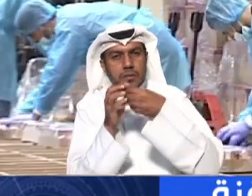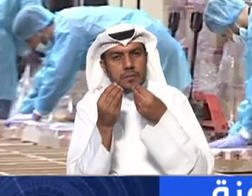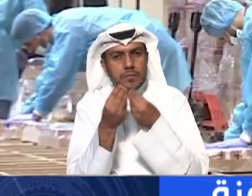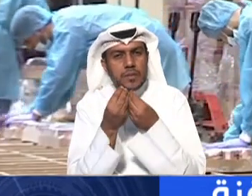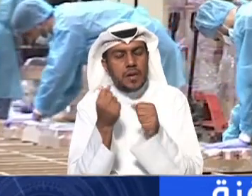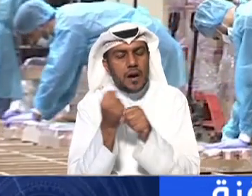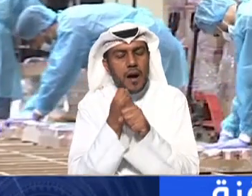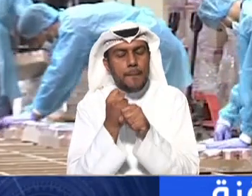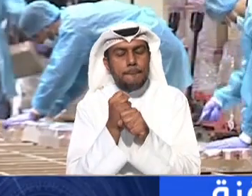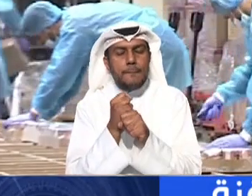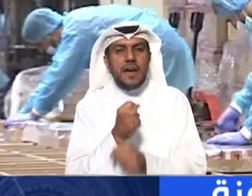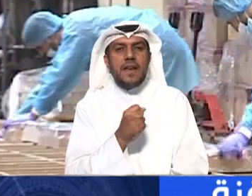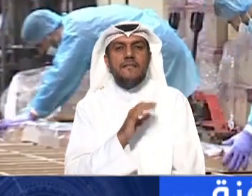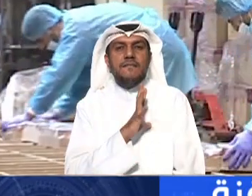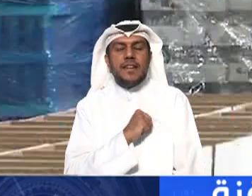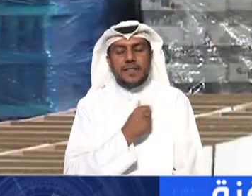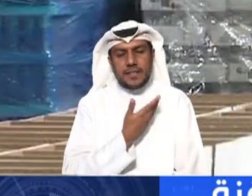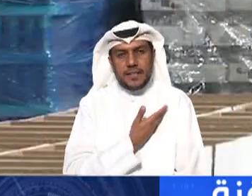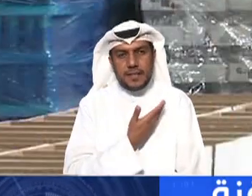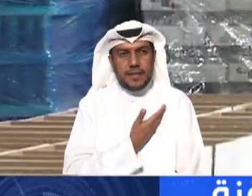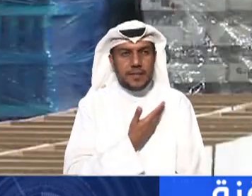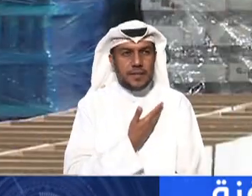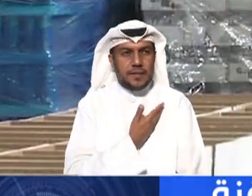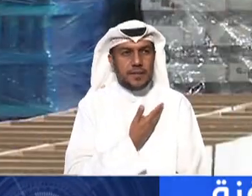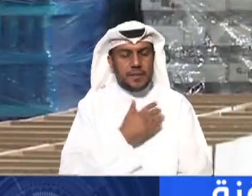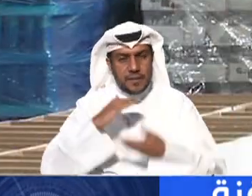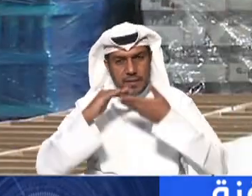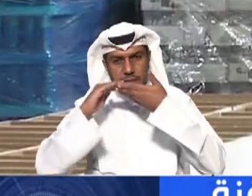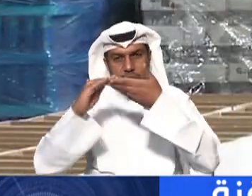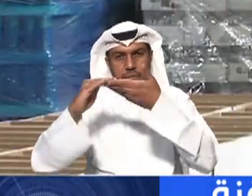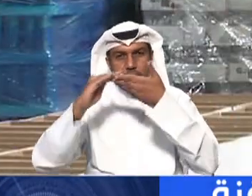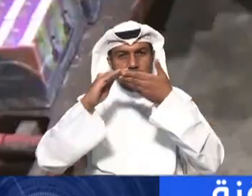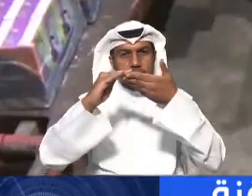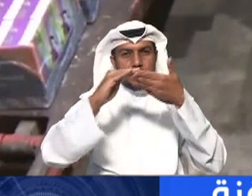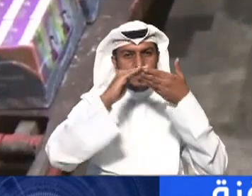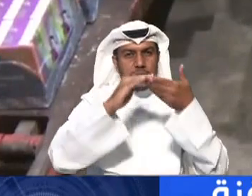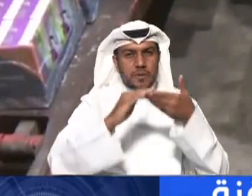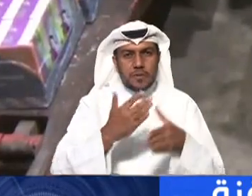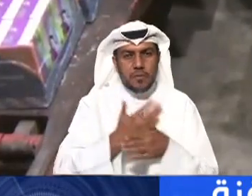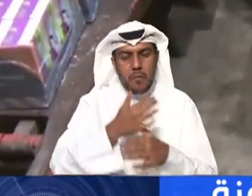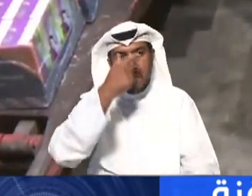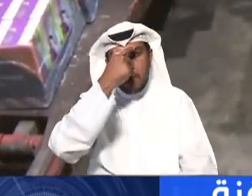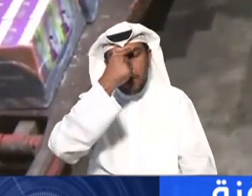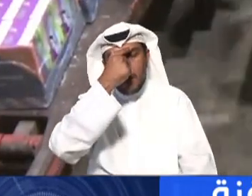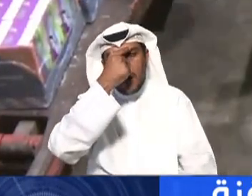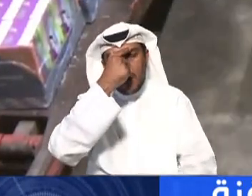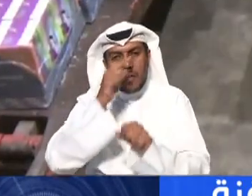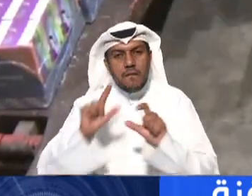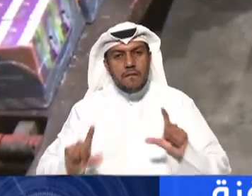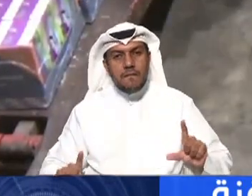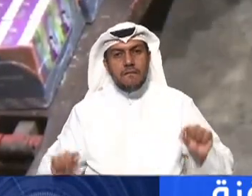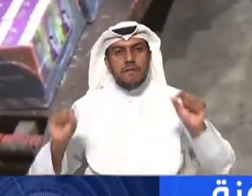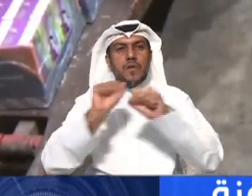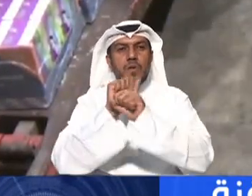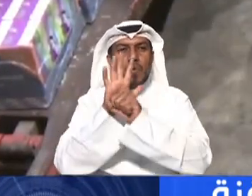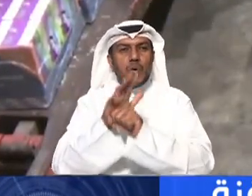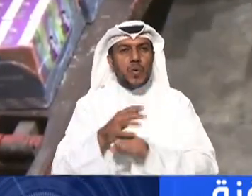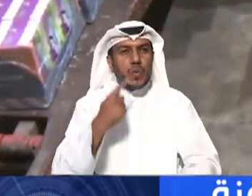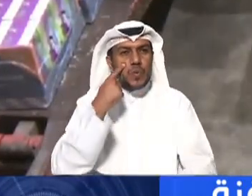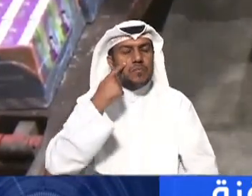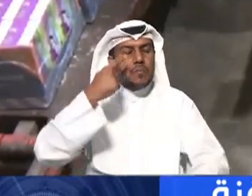مشروع التدخل الإغاثي الطارئ لمكافحة فيروس كورونا، والذي جاء استمرارا لسلسلة